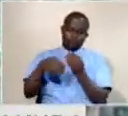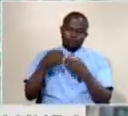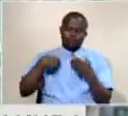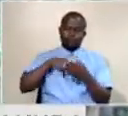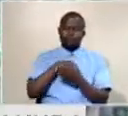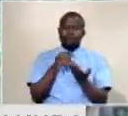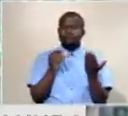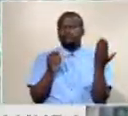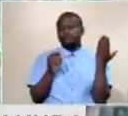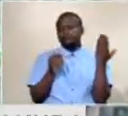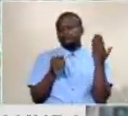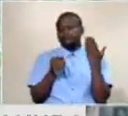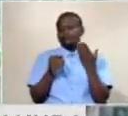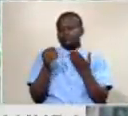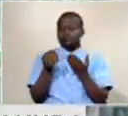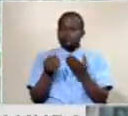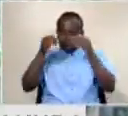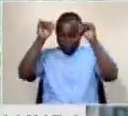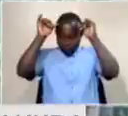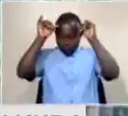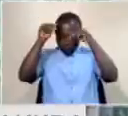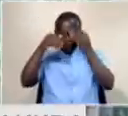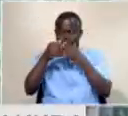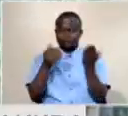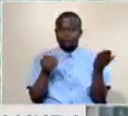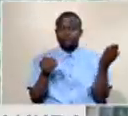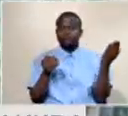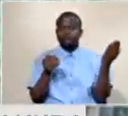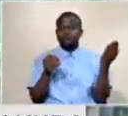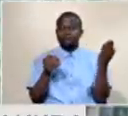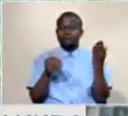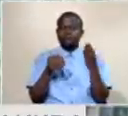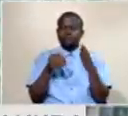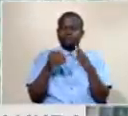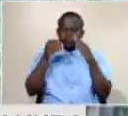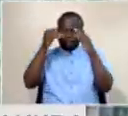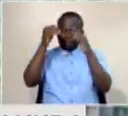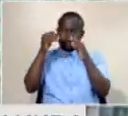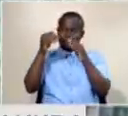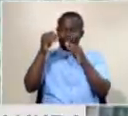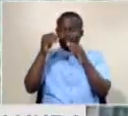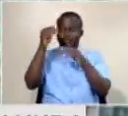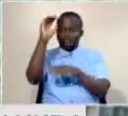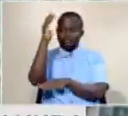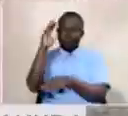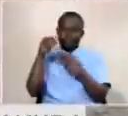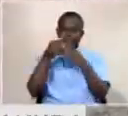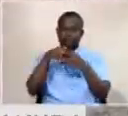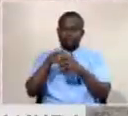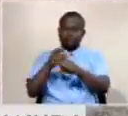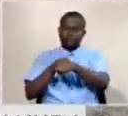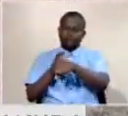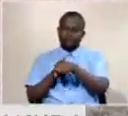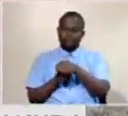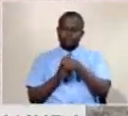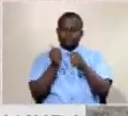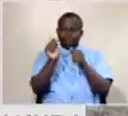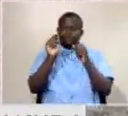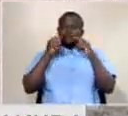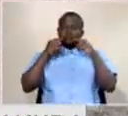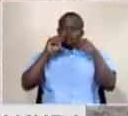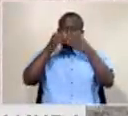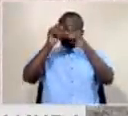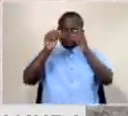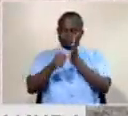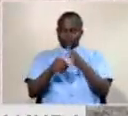urugo rwawe ugasana ikiraro cy'inka, ariko igiti cyo kubaza, ibiti byo kubaza niho ujya ku murenge. Aba baturage bavuga kandi